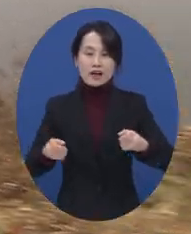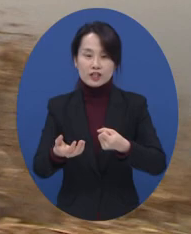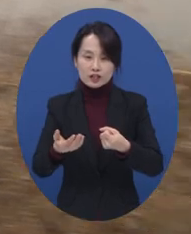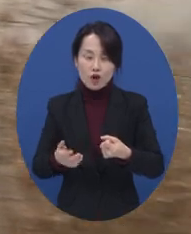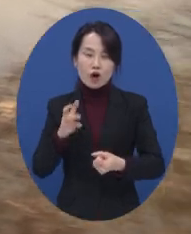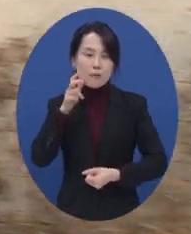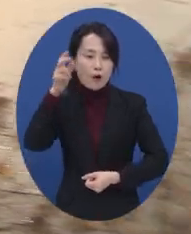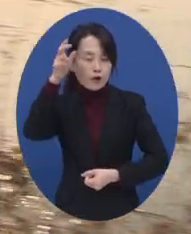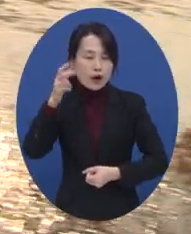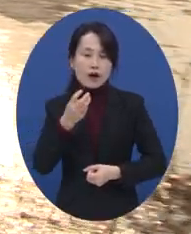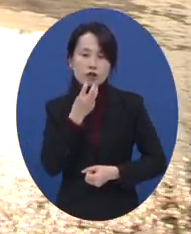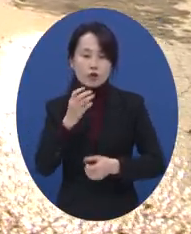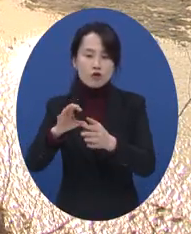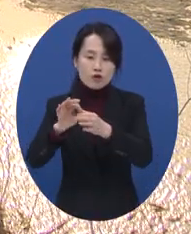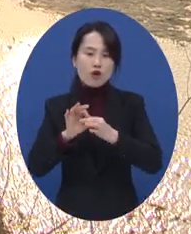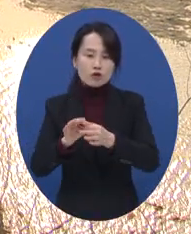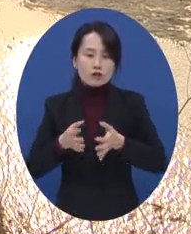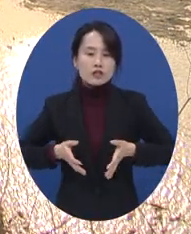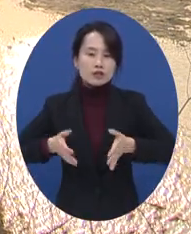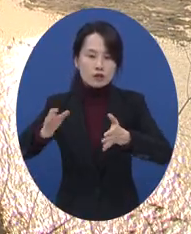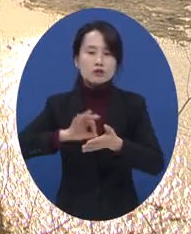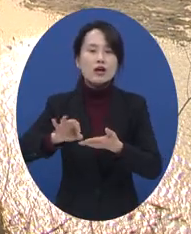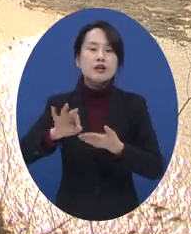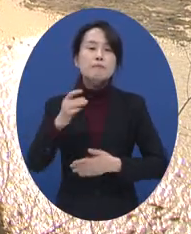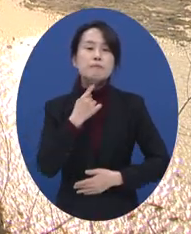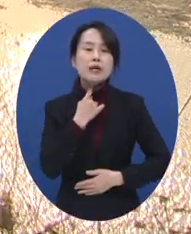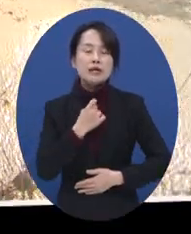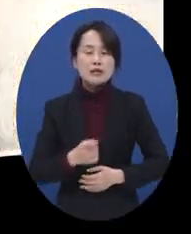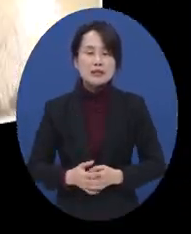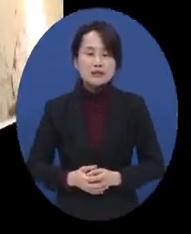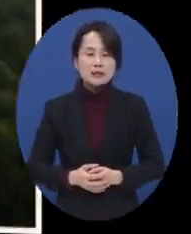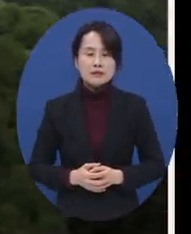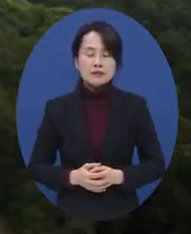평양과 서울을 잇는 통로 로 사용되기도 했습니다